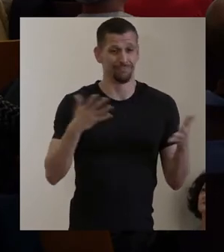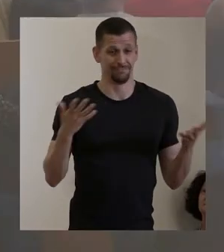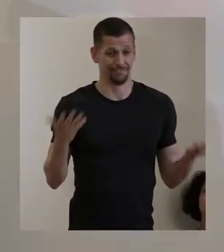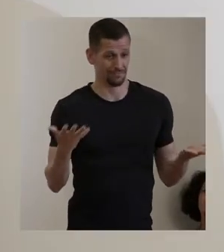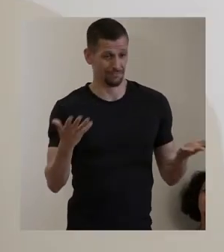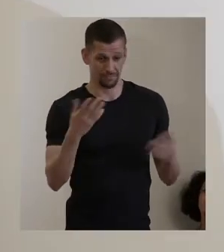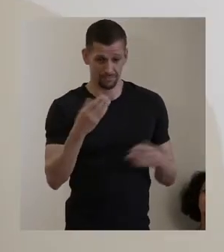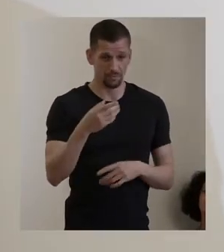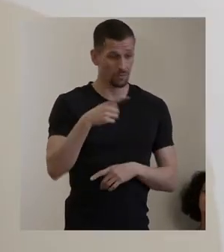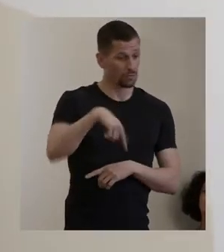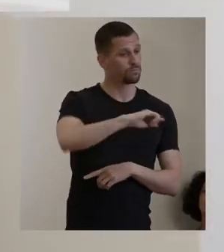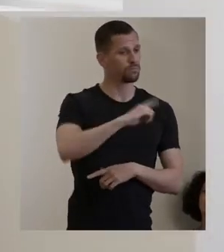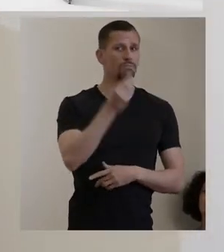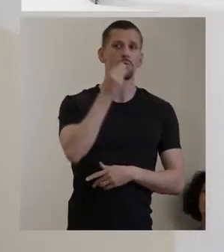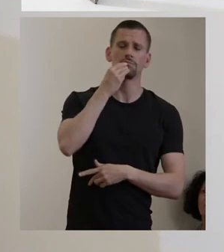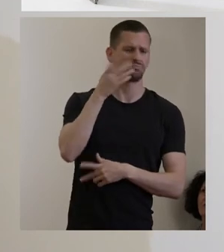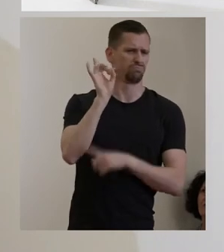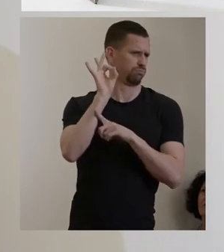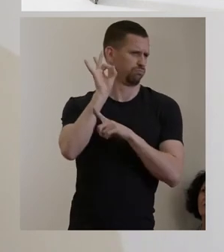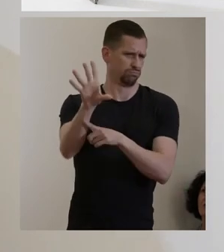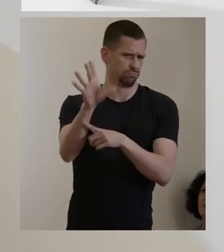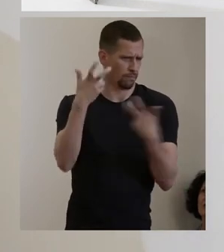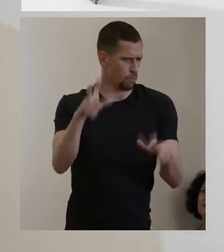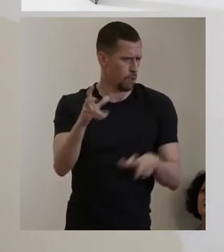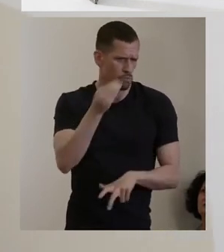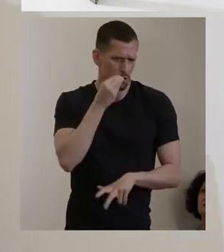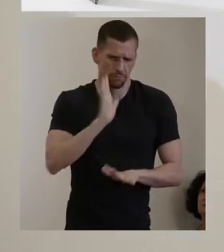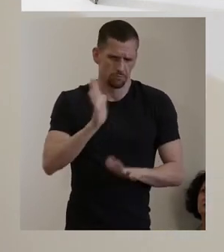s'alimenter. Il se laissait mourir à petit feu.